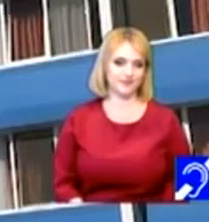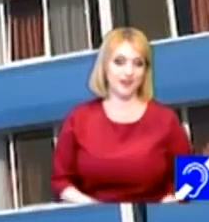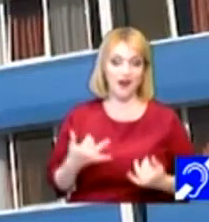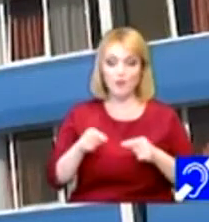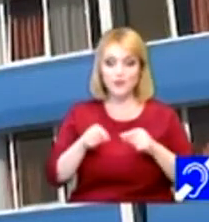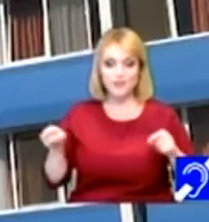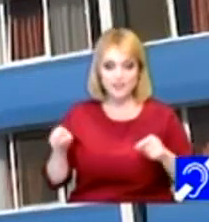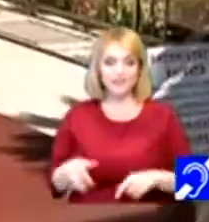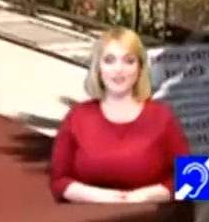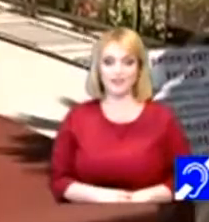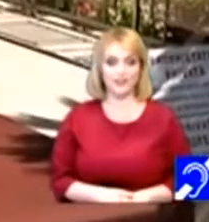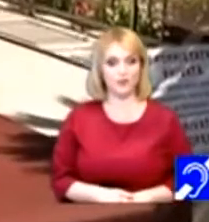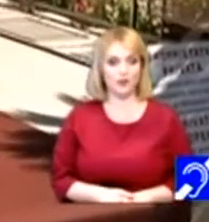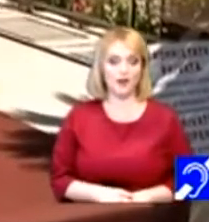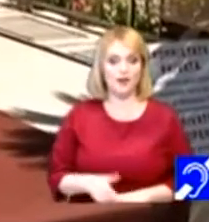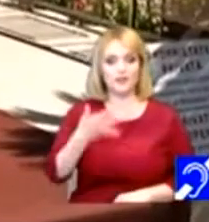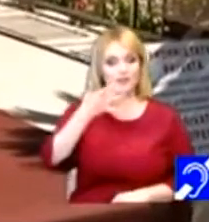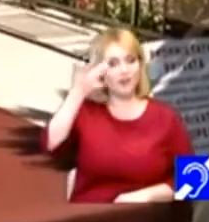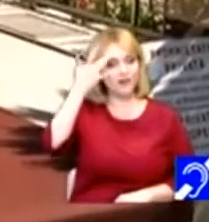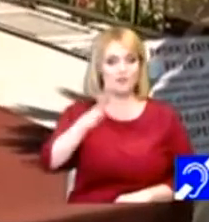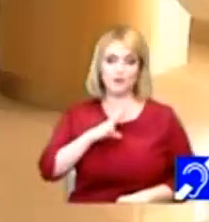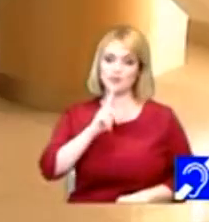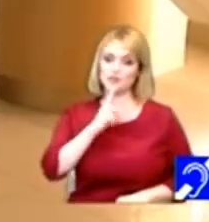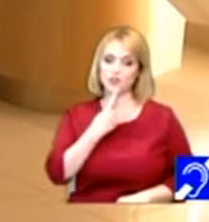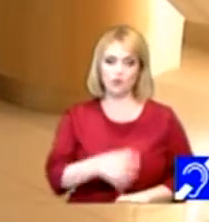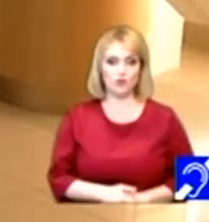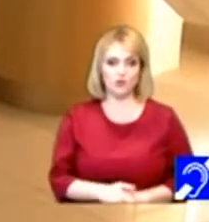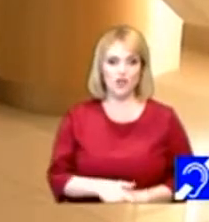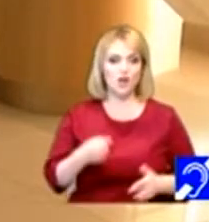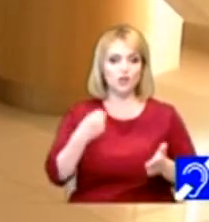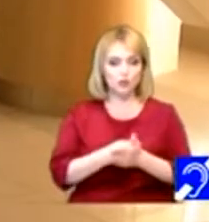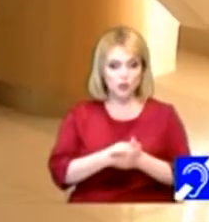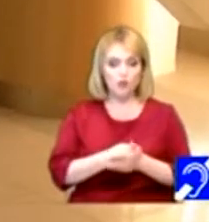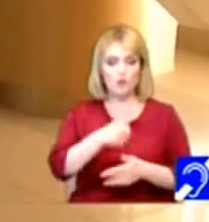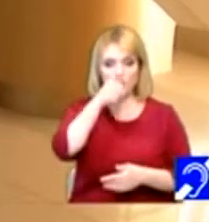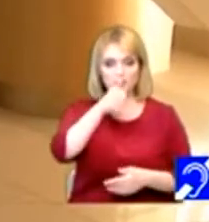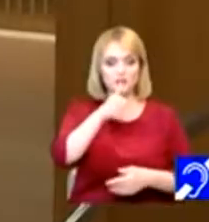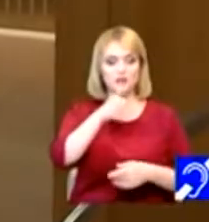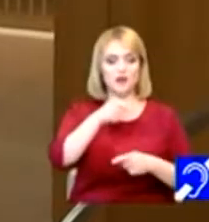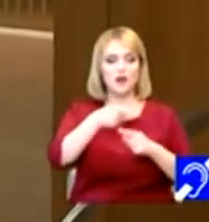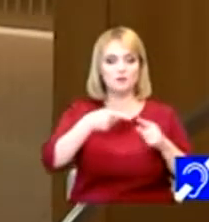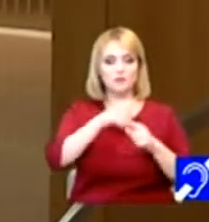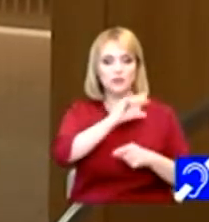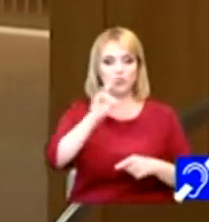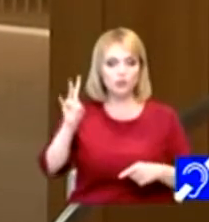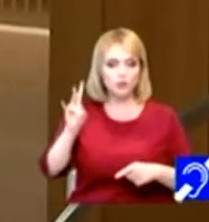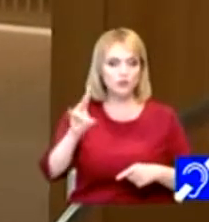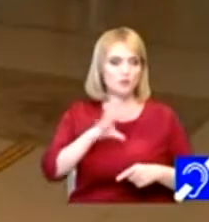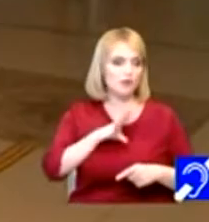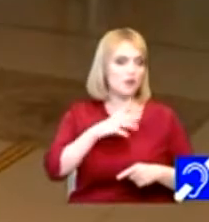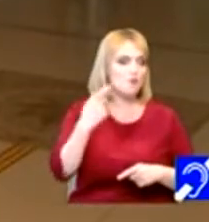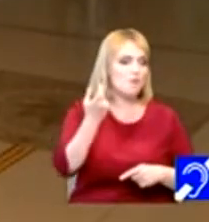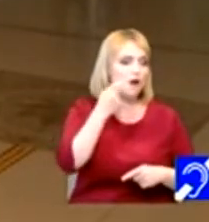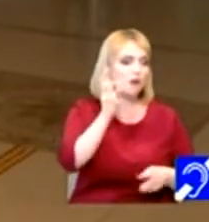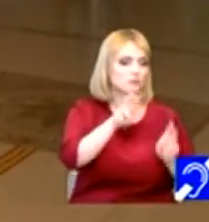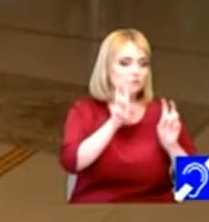Sezonul estival a fost greu încercat anul acesta. Până la mijlocul lunii iulie, hotelurile de pe litoral aveau un grad de ocupare sub 40% și